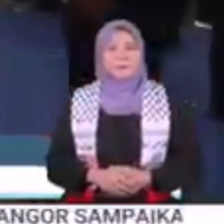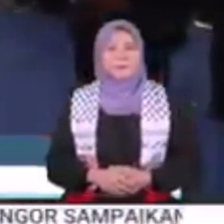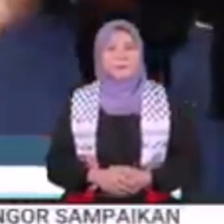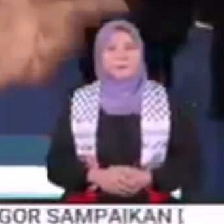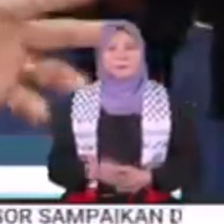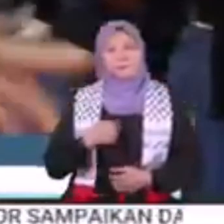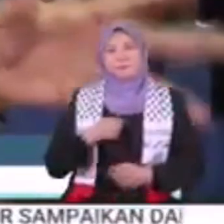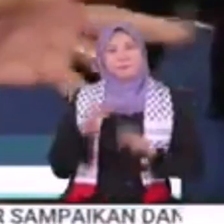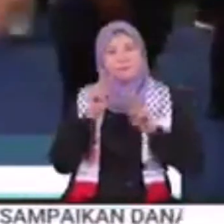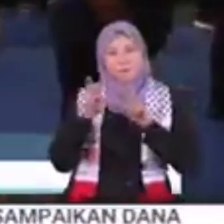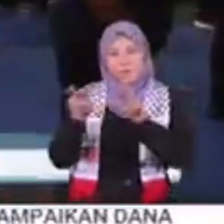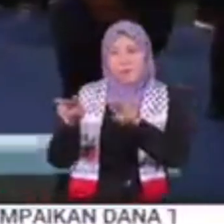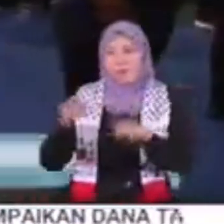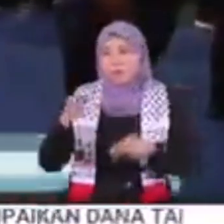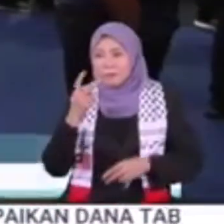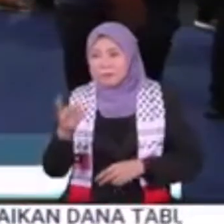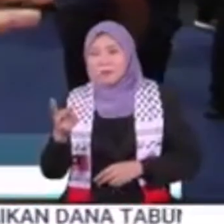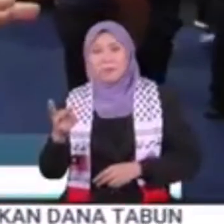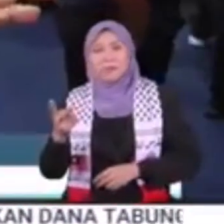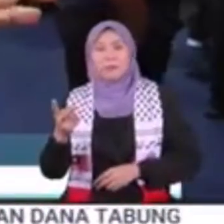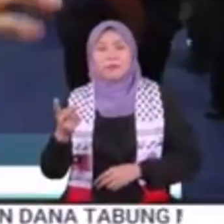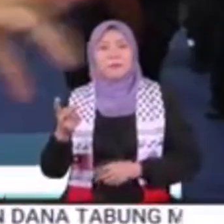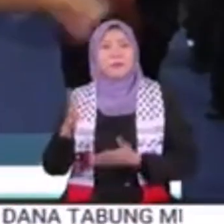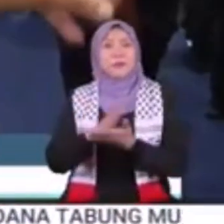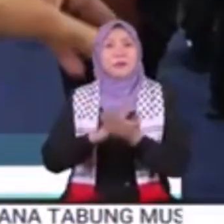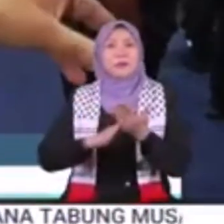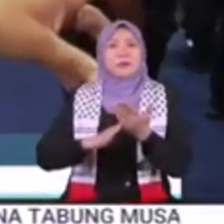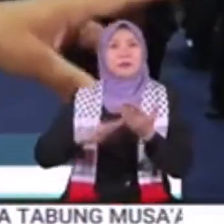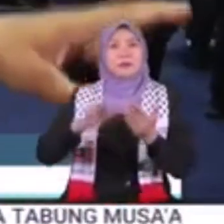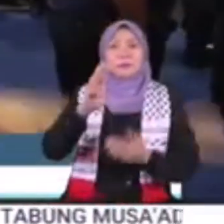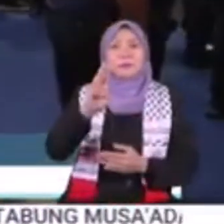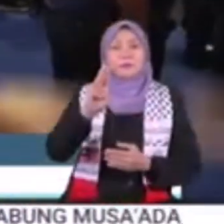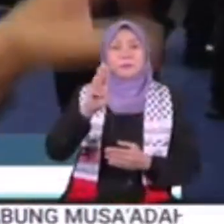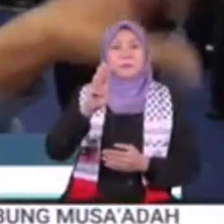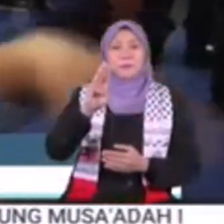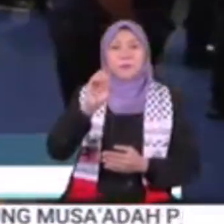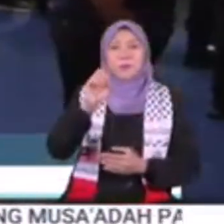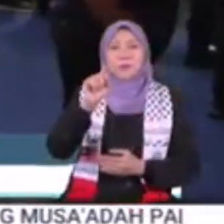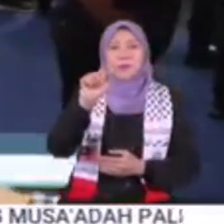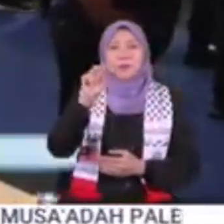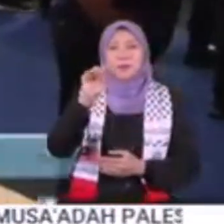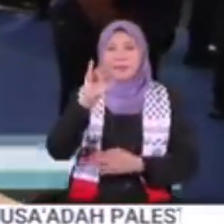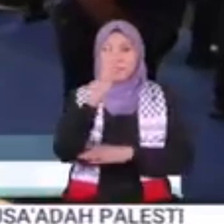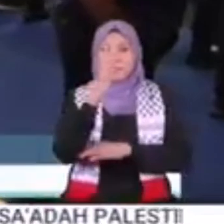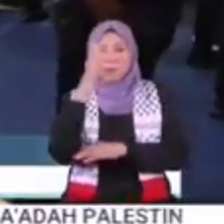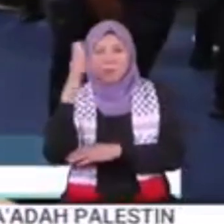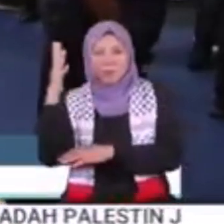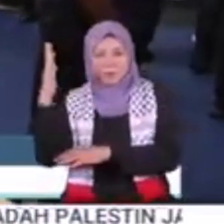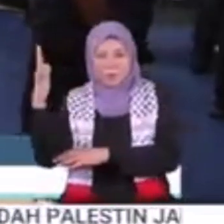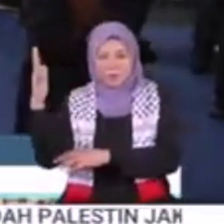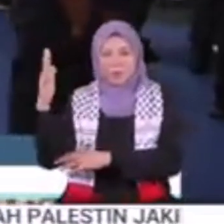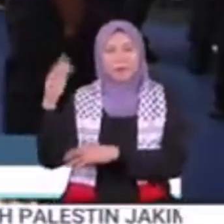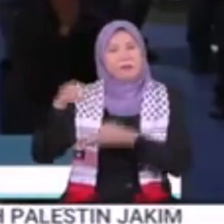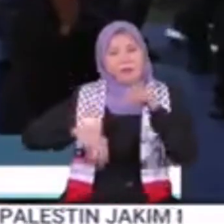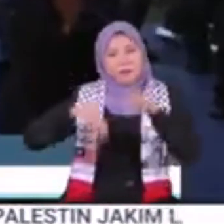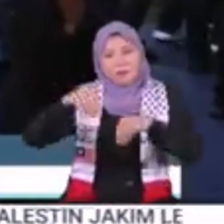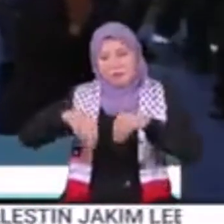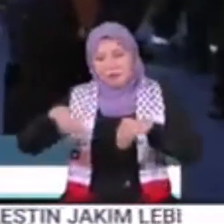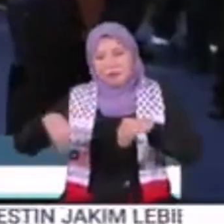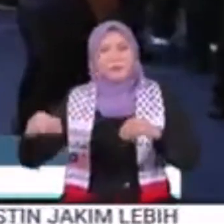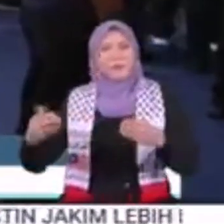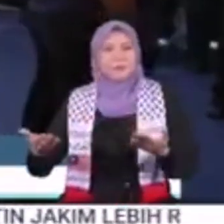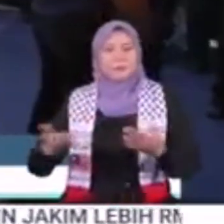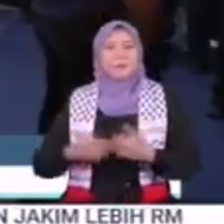Kalau saya tengok sini, belum lagi. Saya nampak itu bahagian botani ke kan. Kita nak tanam-tanam ke.